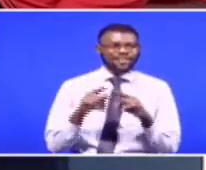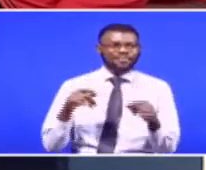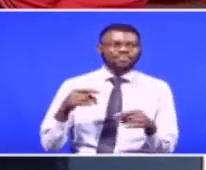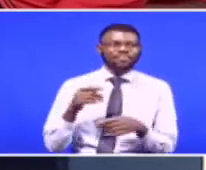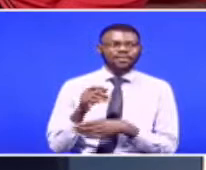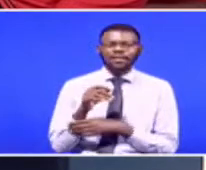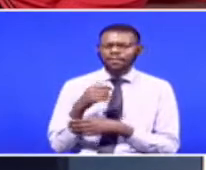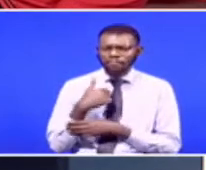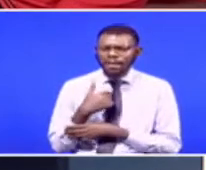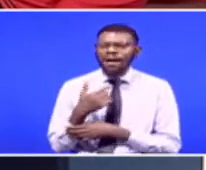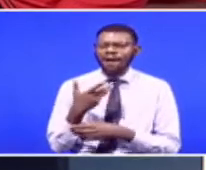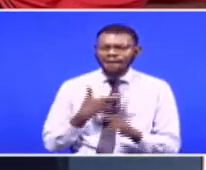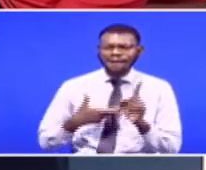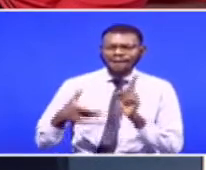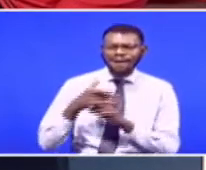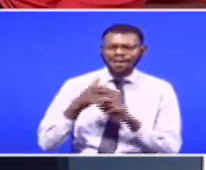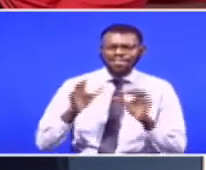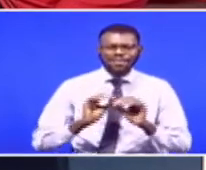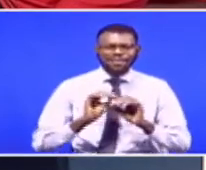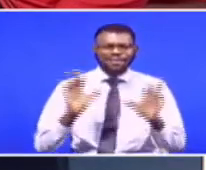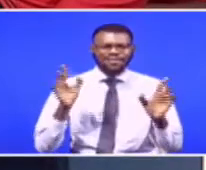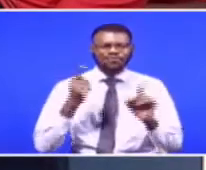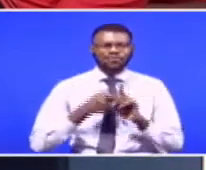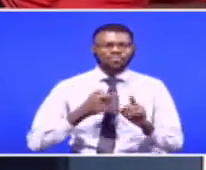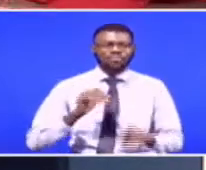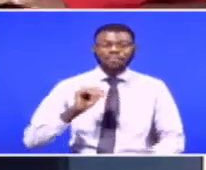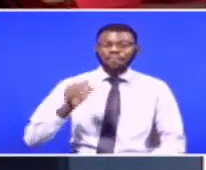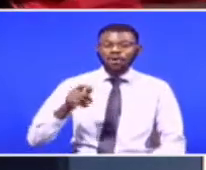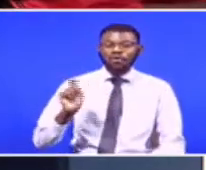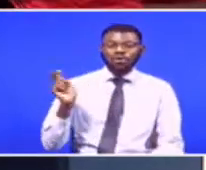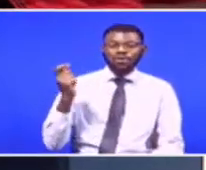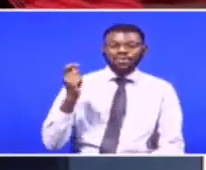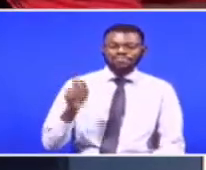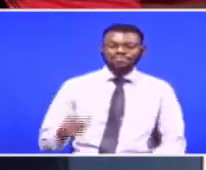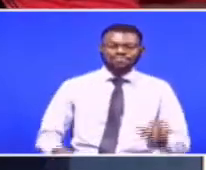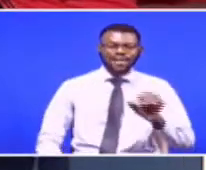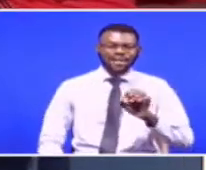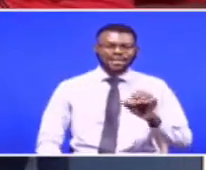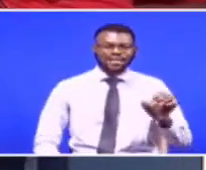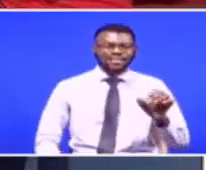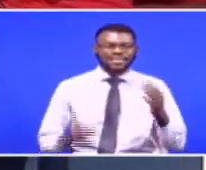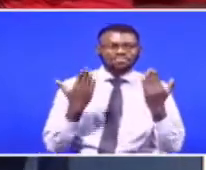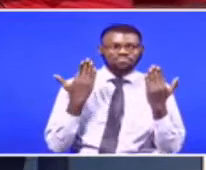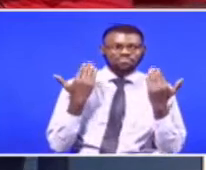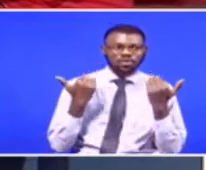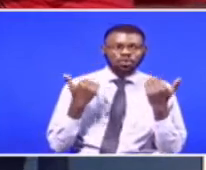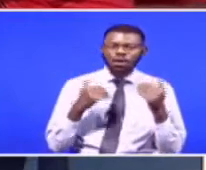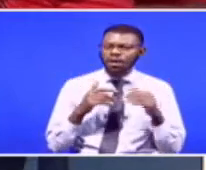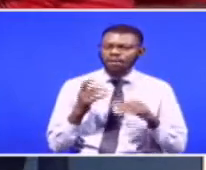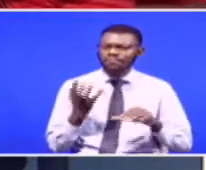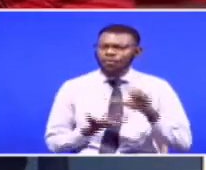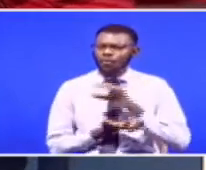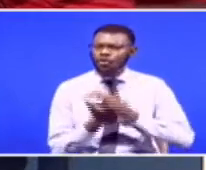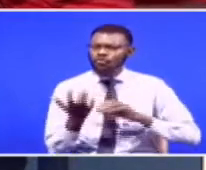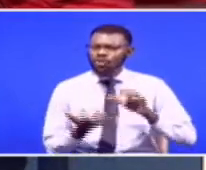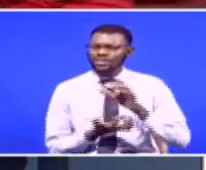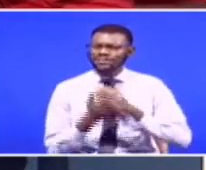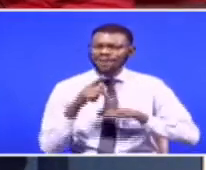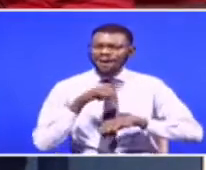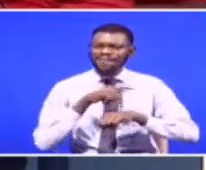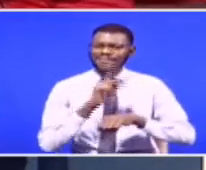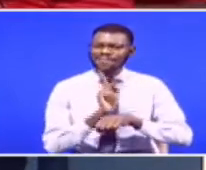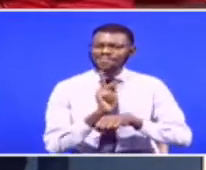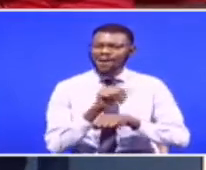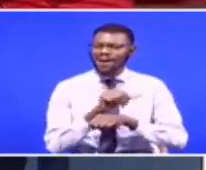na wapata loud and clear nikiwa Mount Kenya East Meru County. Mwingine anasema, hii imenichanganya, ni Steven Inzoli